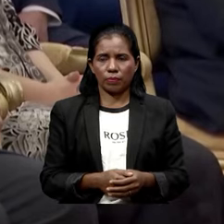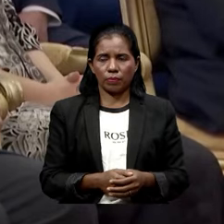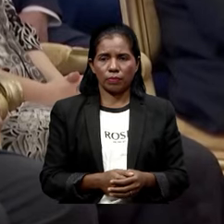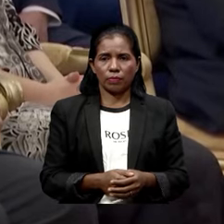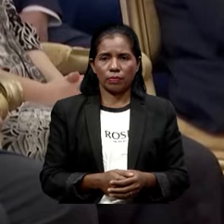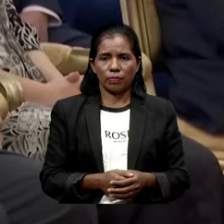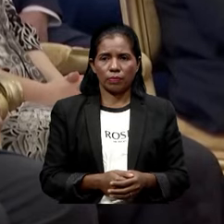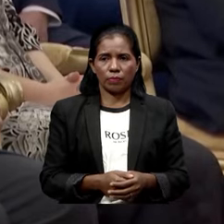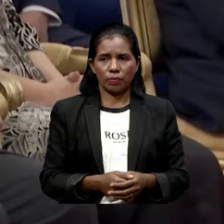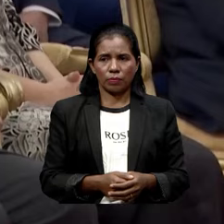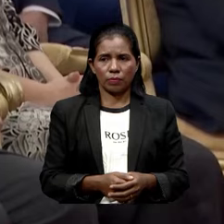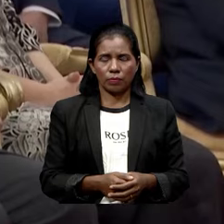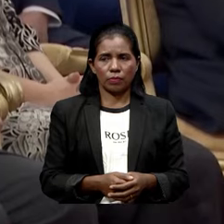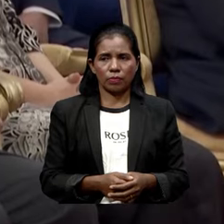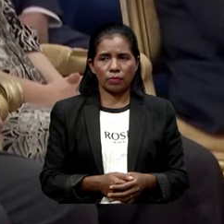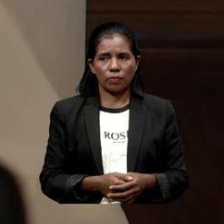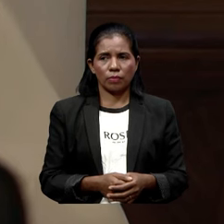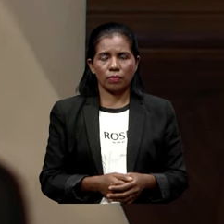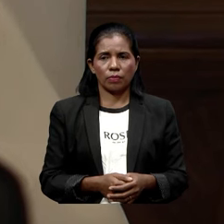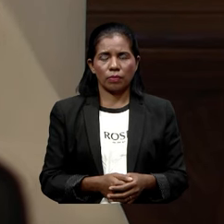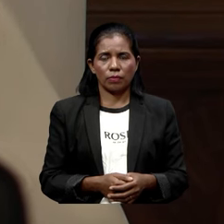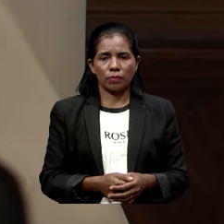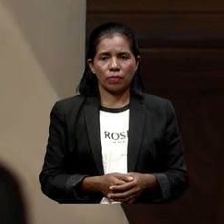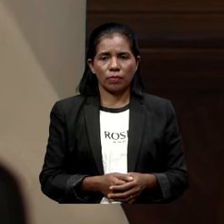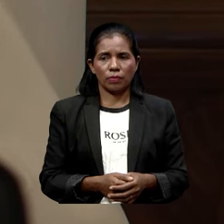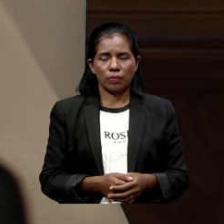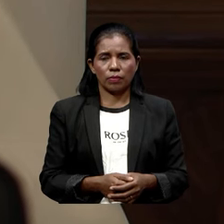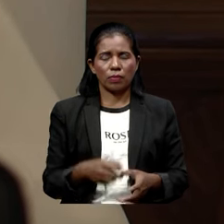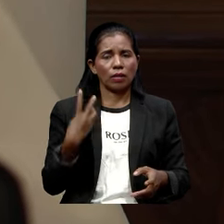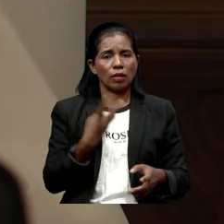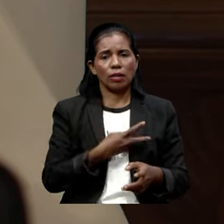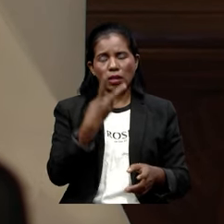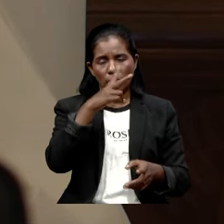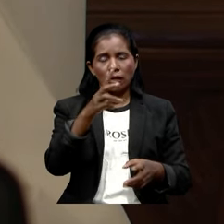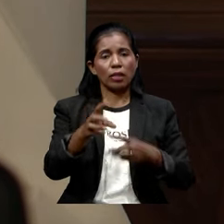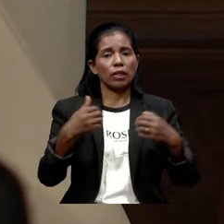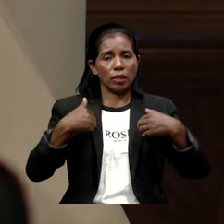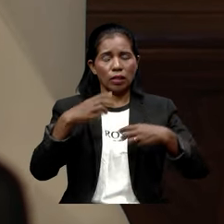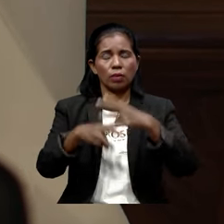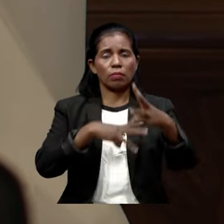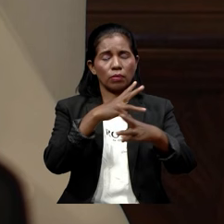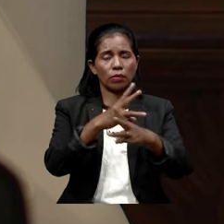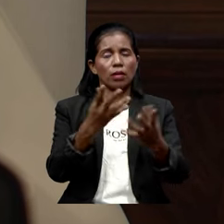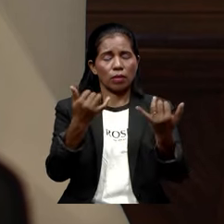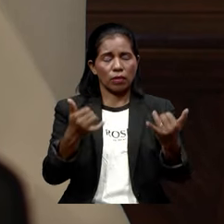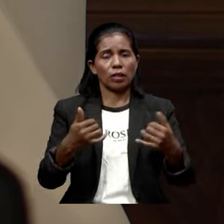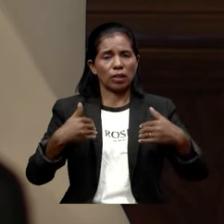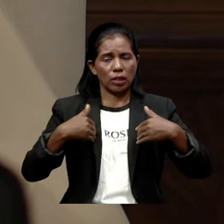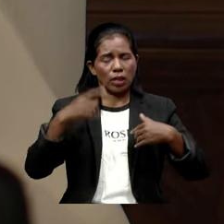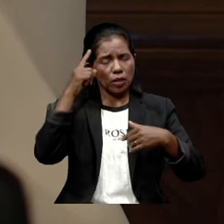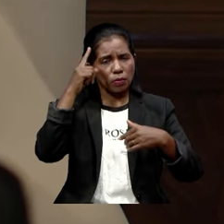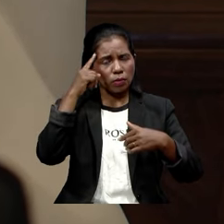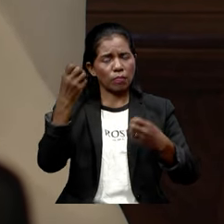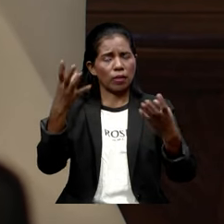invece si riscontrano nel mondo attuale Itahare iha mundu agora iha intensaun balung nebe hakara